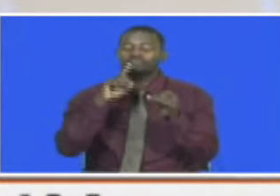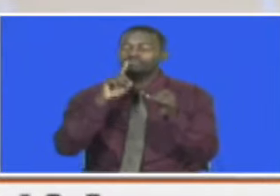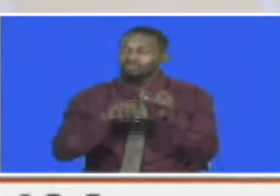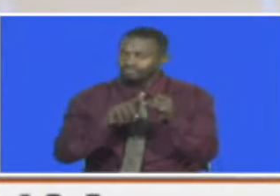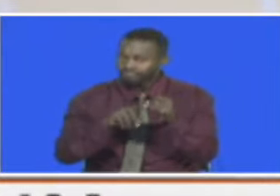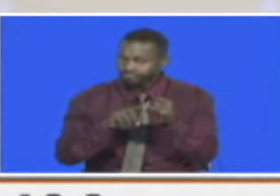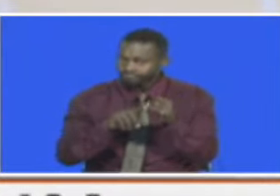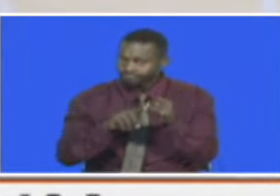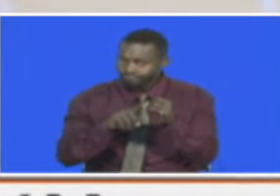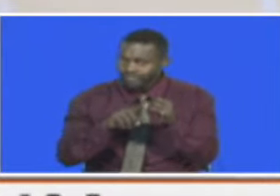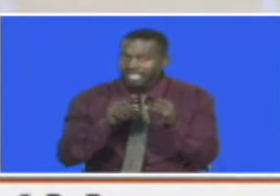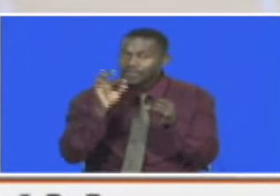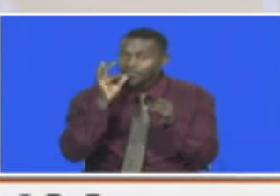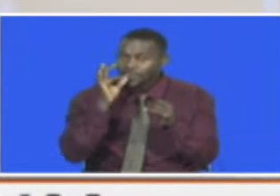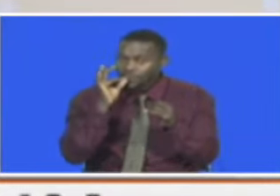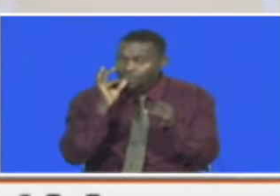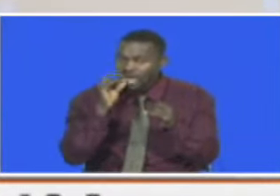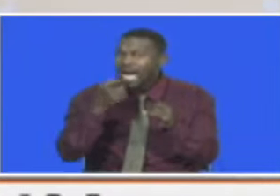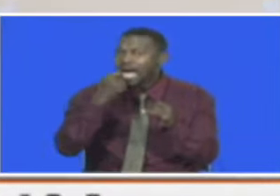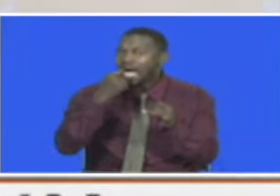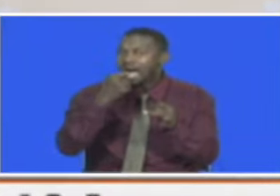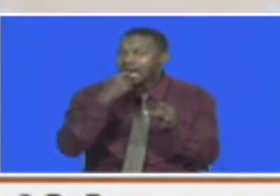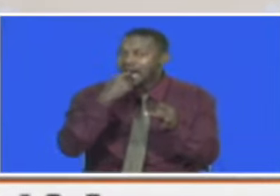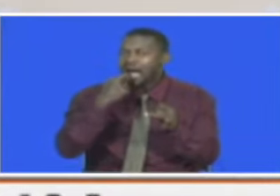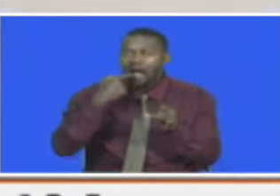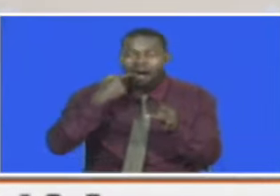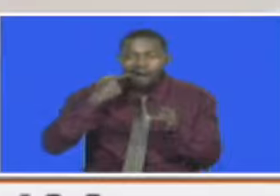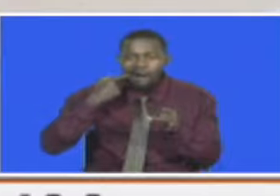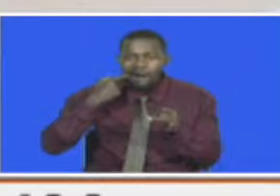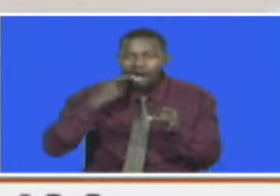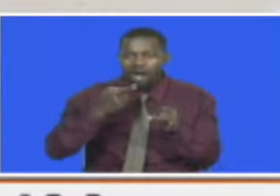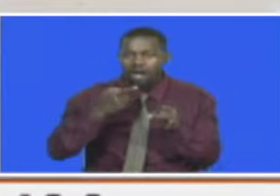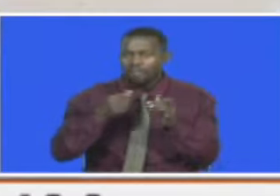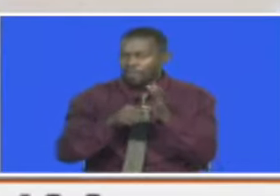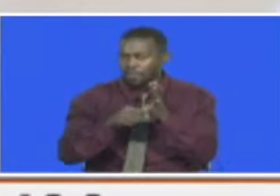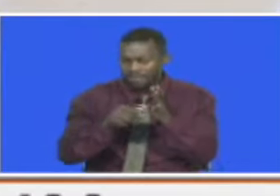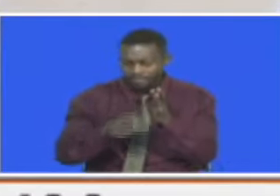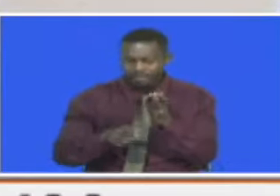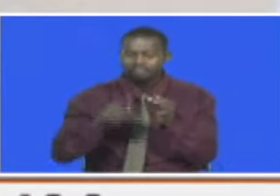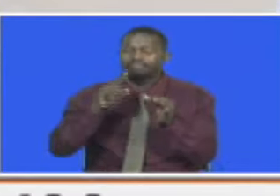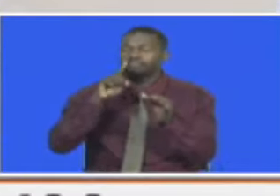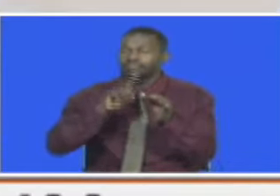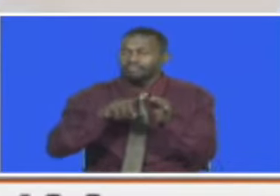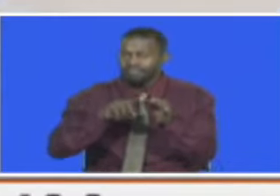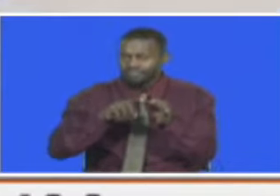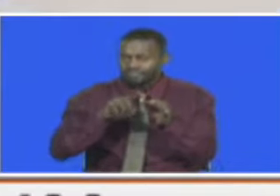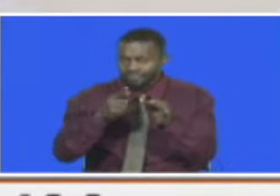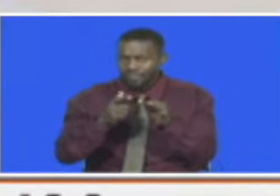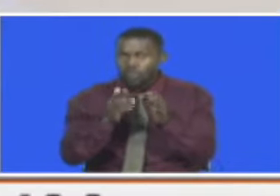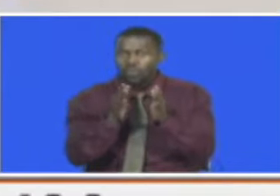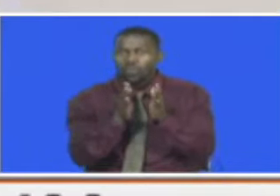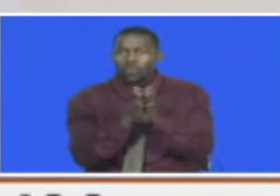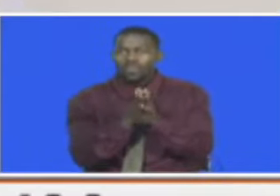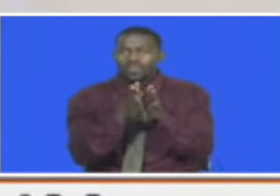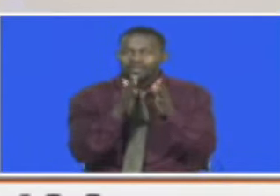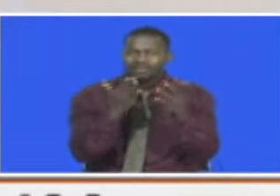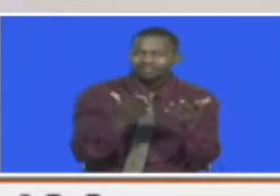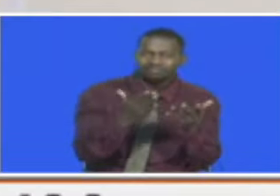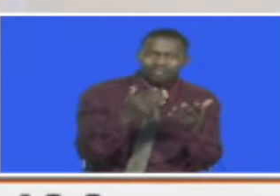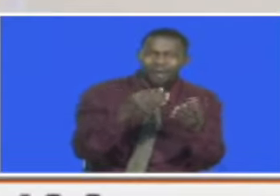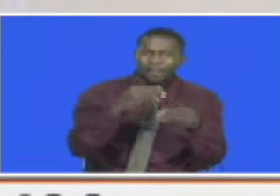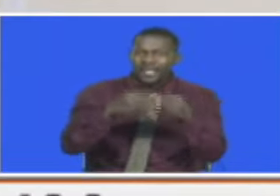Nimetaja madawa ya kulevya, miadarati, na nimegusia kidogo madini. Tena kidogo